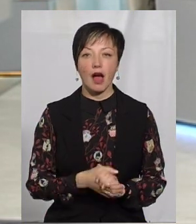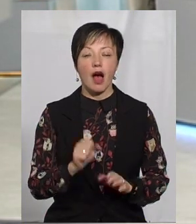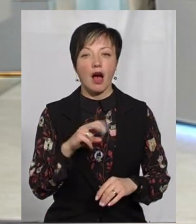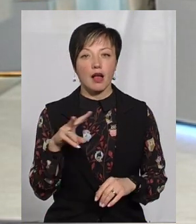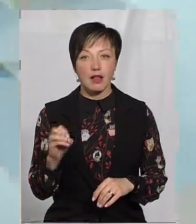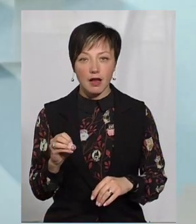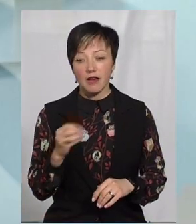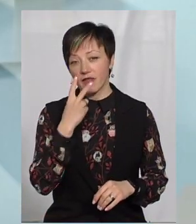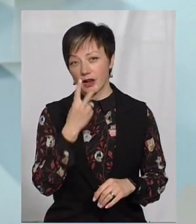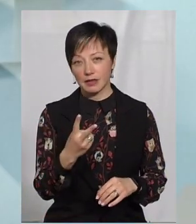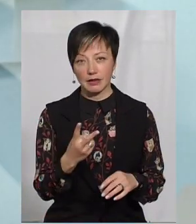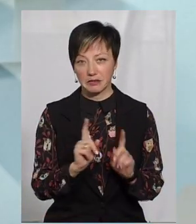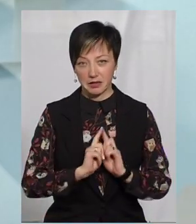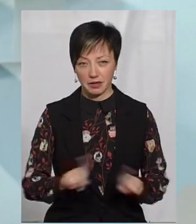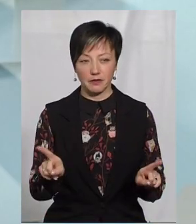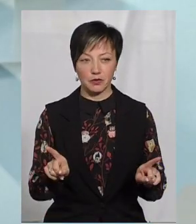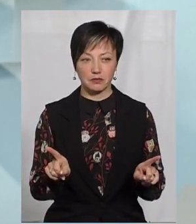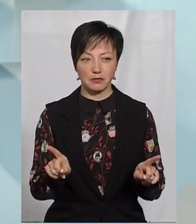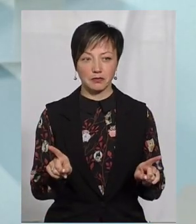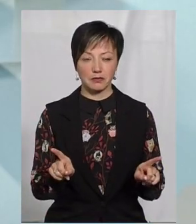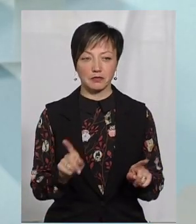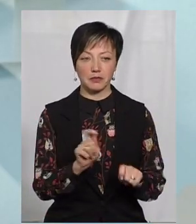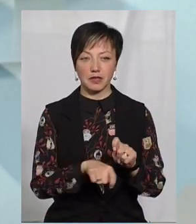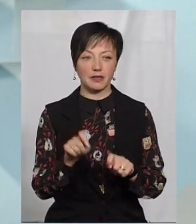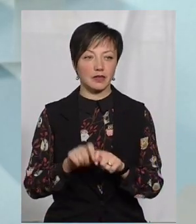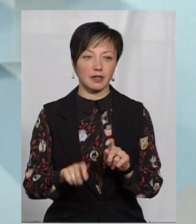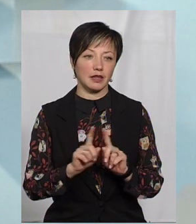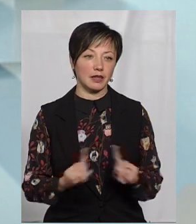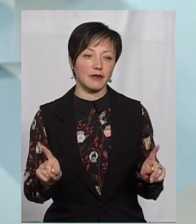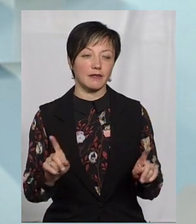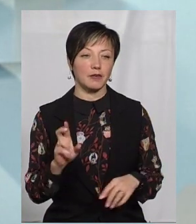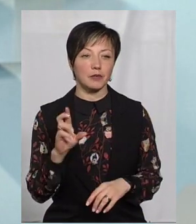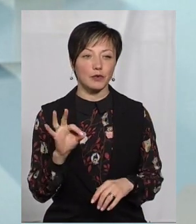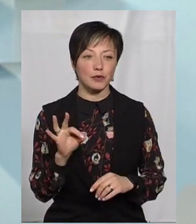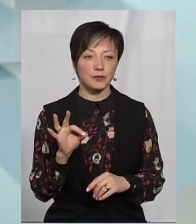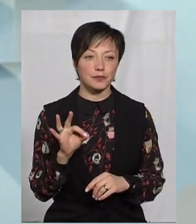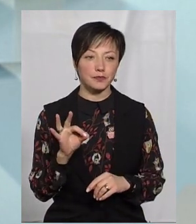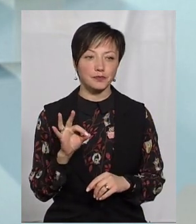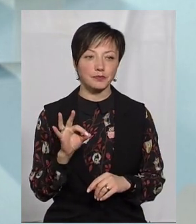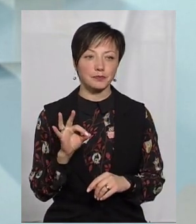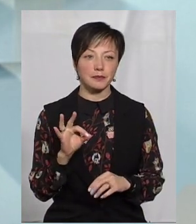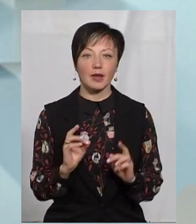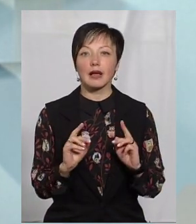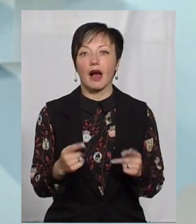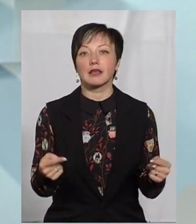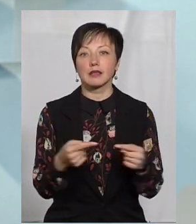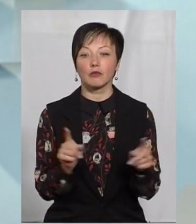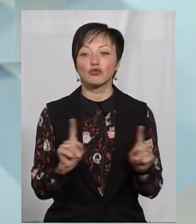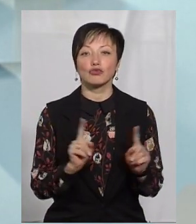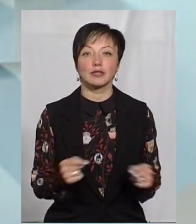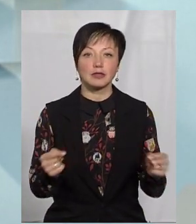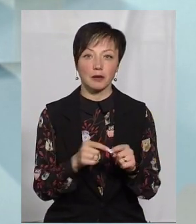але, ну, виглядає це досить дивно. Досить дивна перевірка, оскільки, ну, як саме, що саме